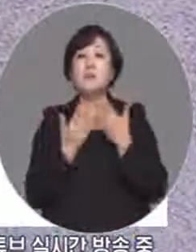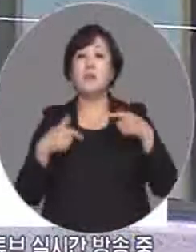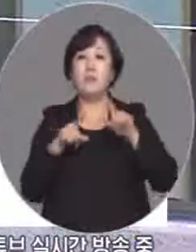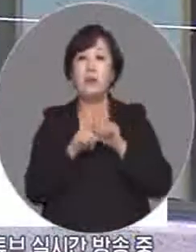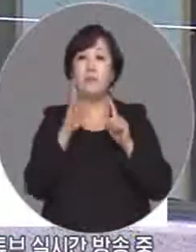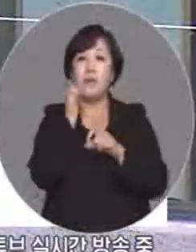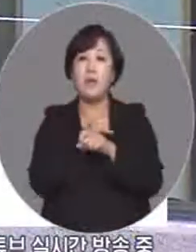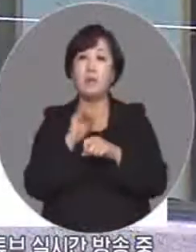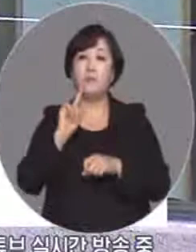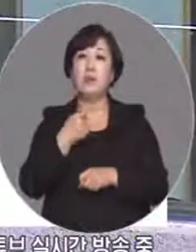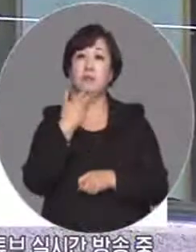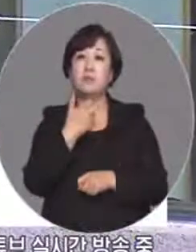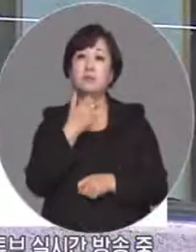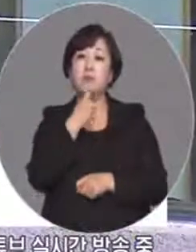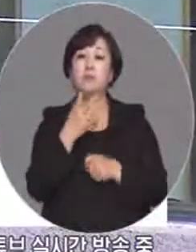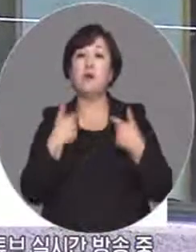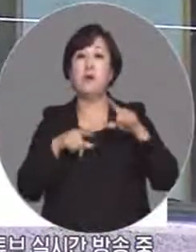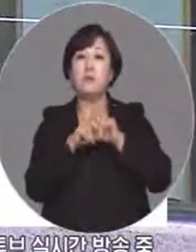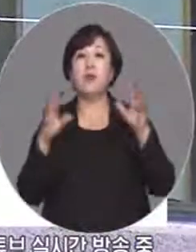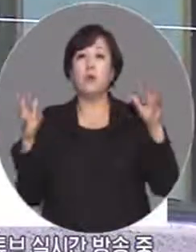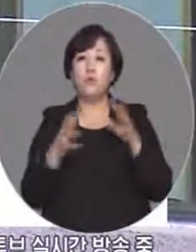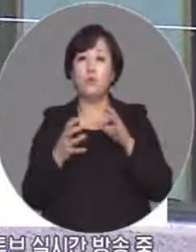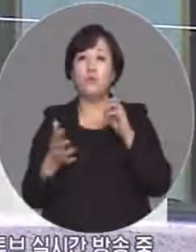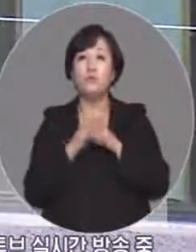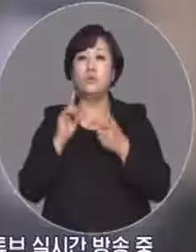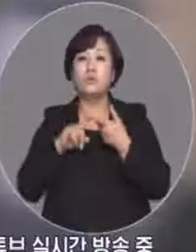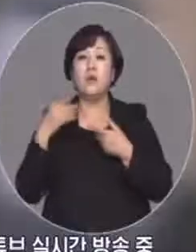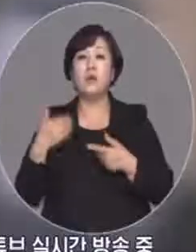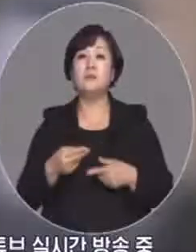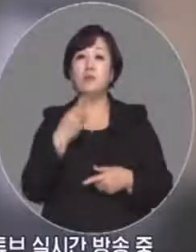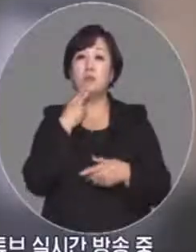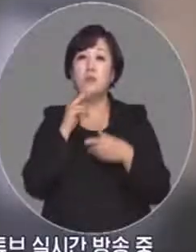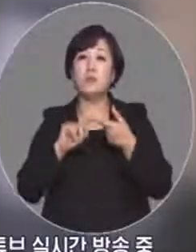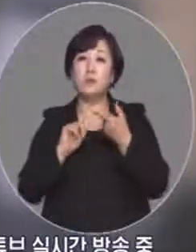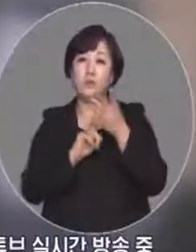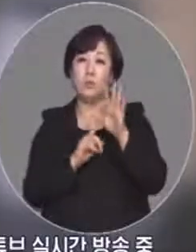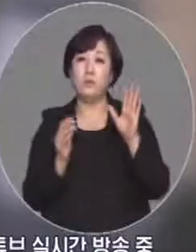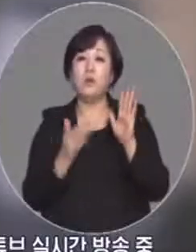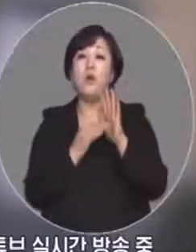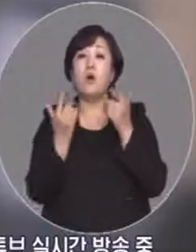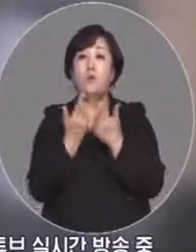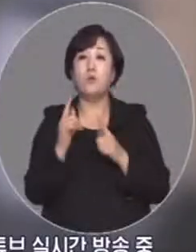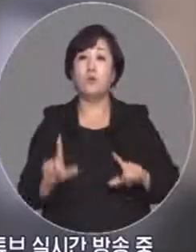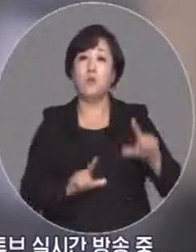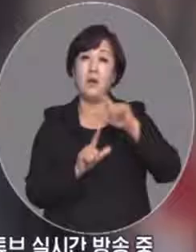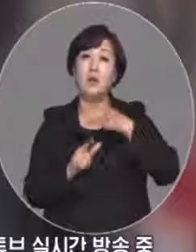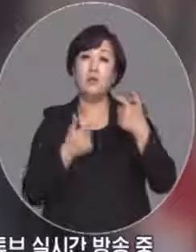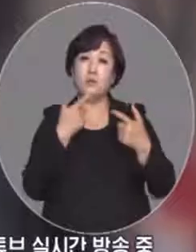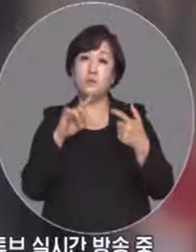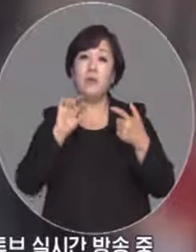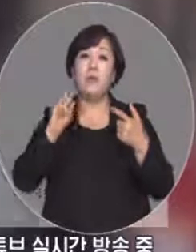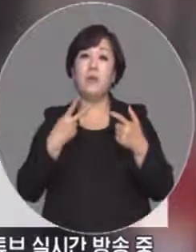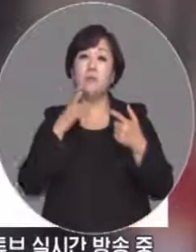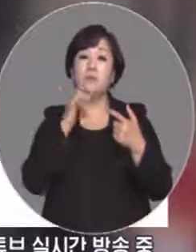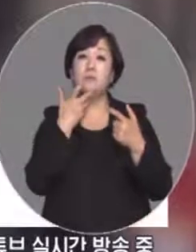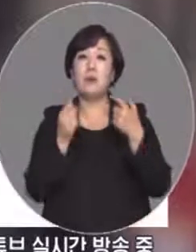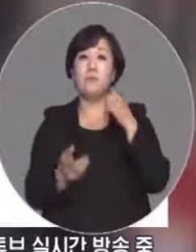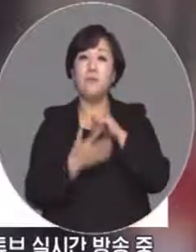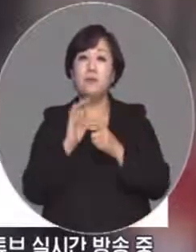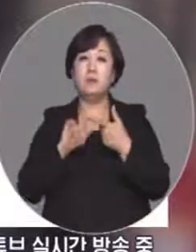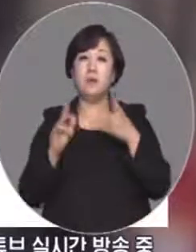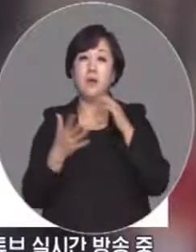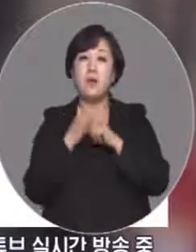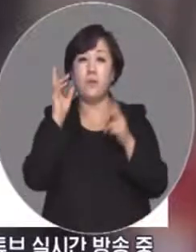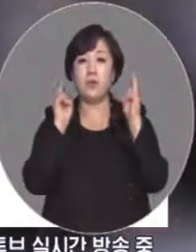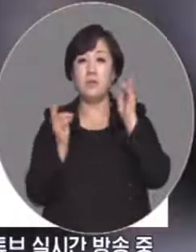동료인 172번 접촉자 모두 음성으로 나왔습니다. 북구에 거주하는 60대 173번 확진자는